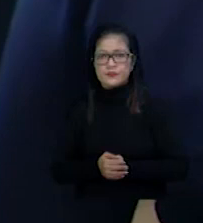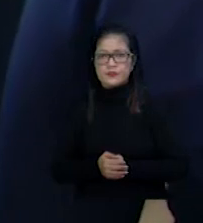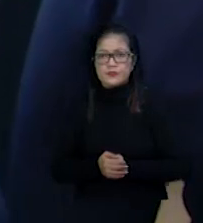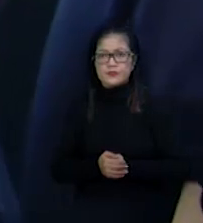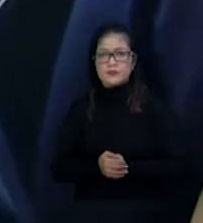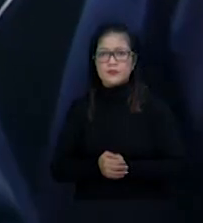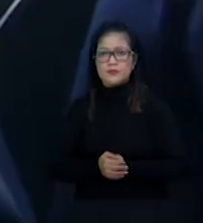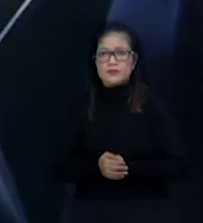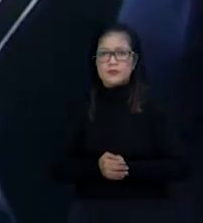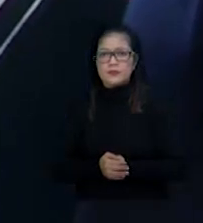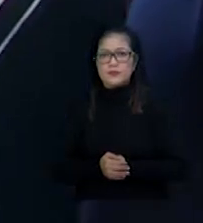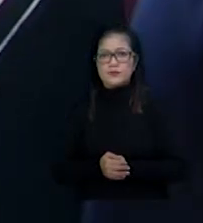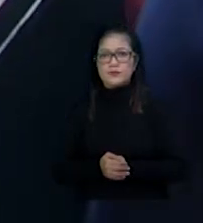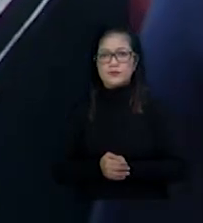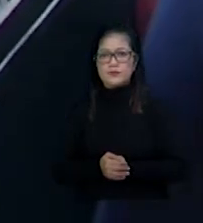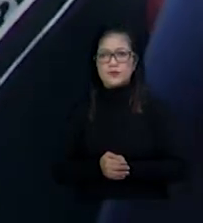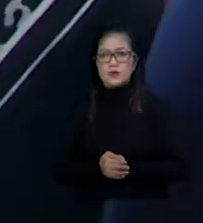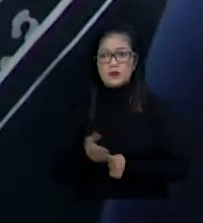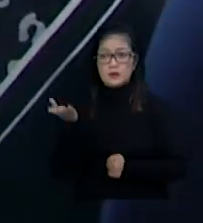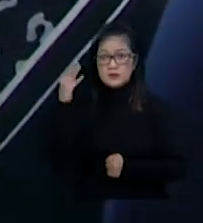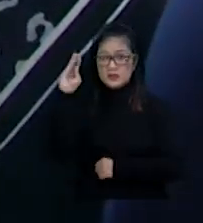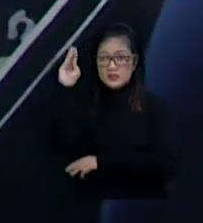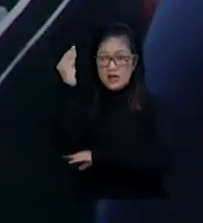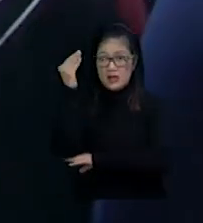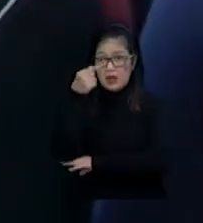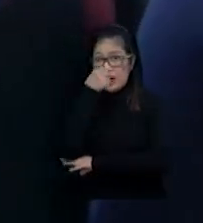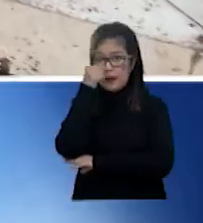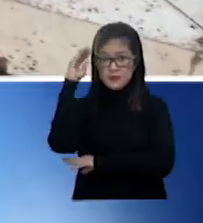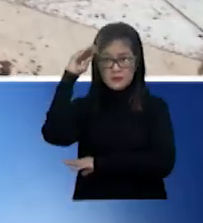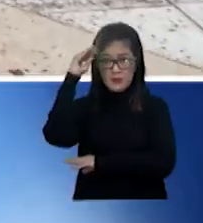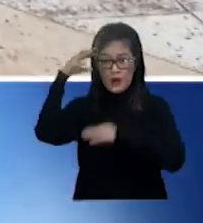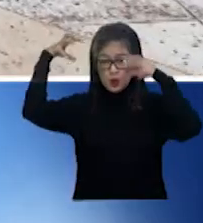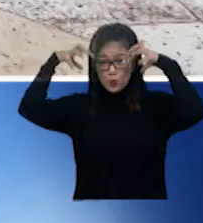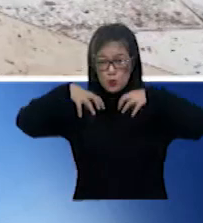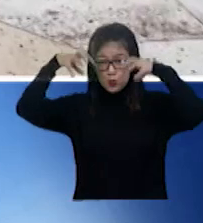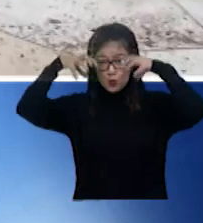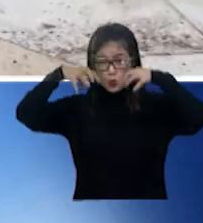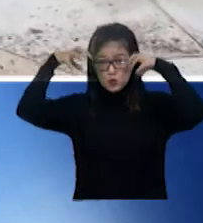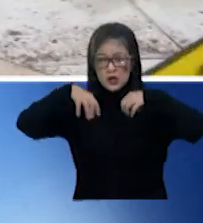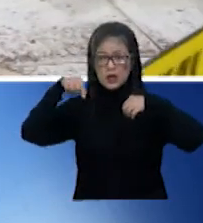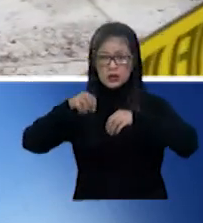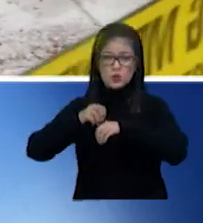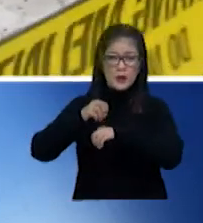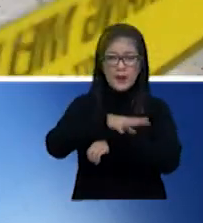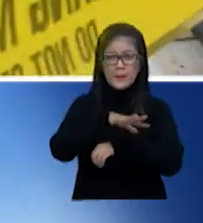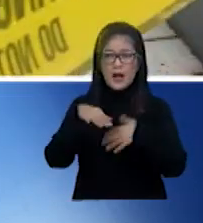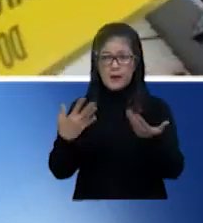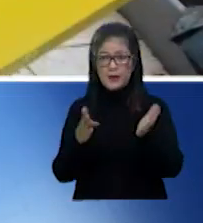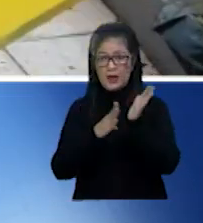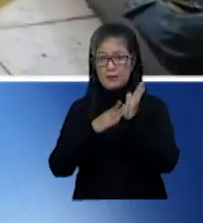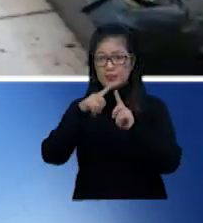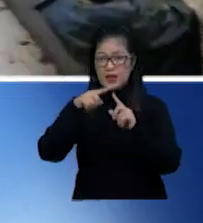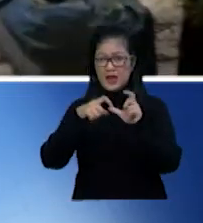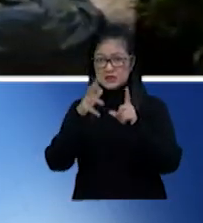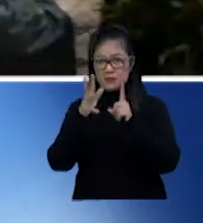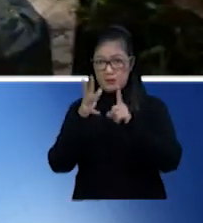Pemirsa, hujan deras yang mengguyur Jakarta pada Kamis kemarin ini membuat sebuah tembok rubuh di MTS 19